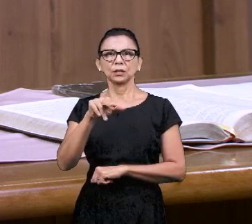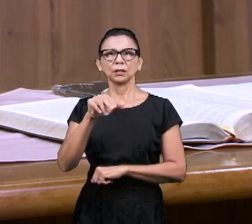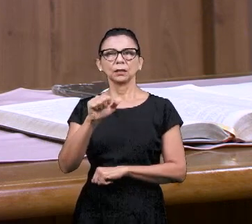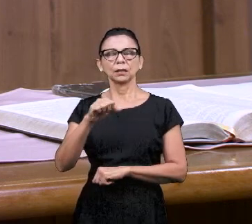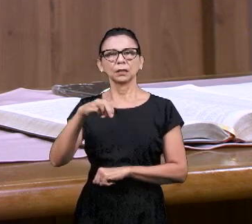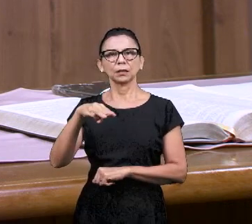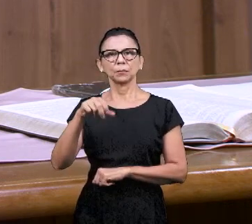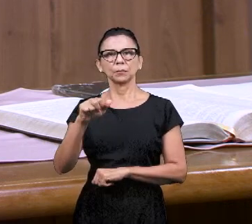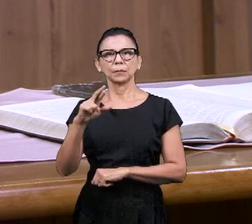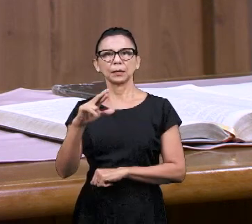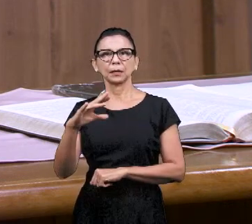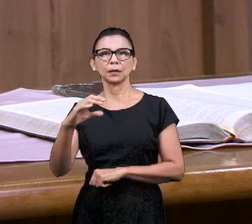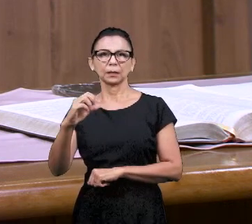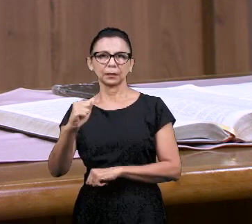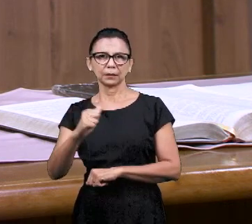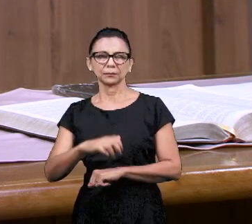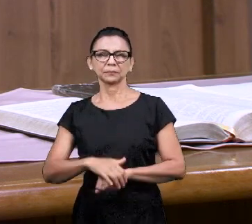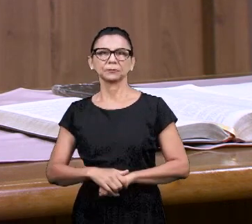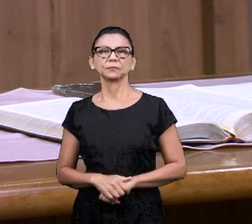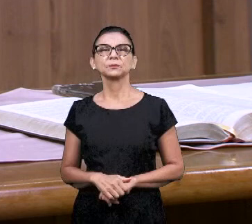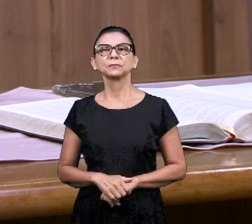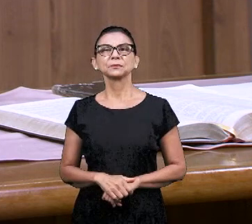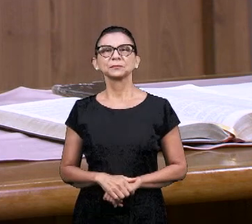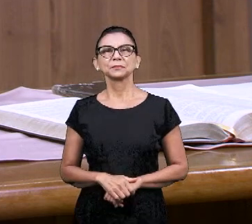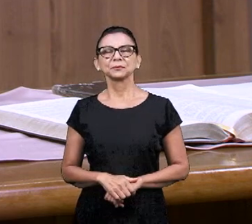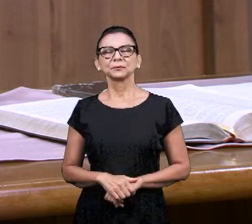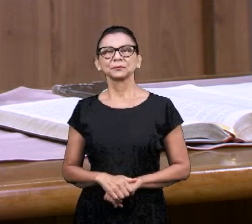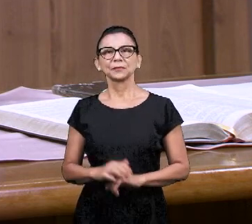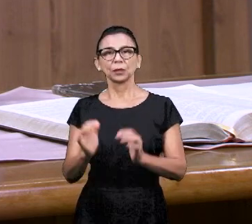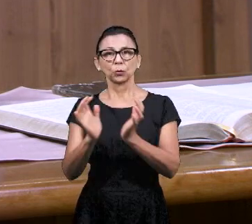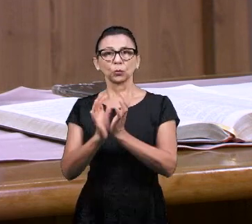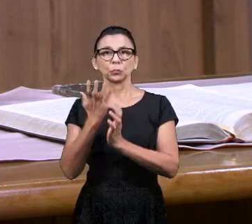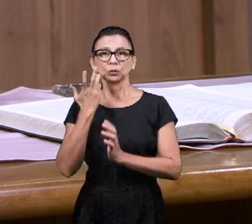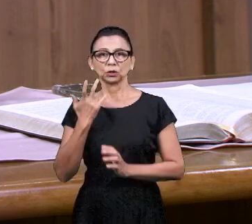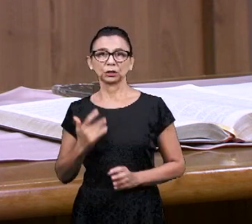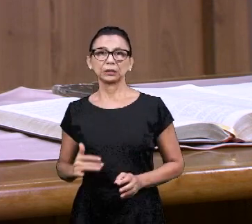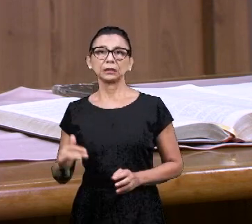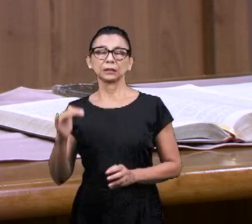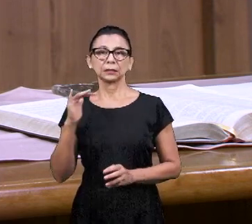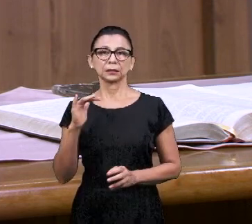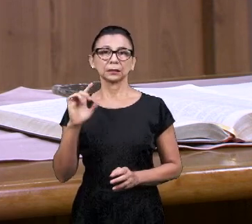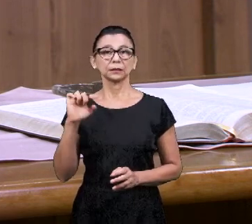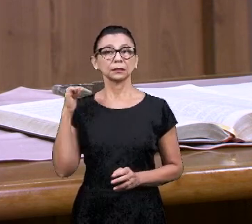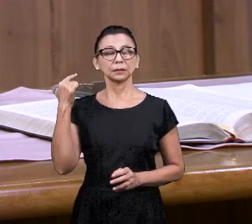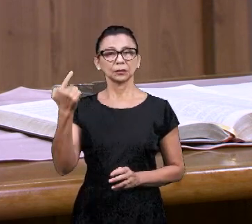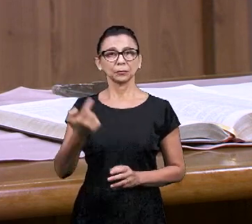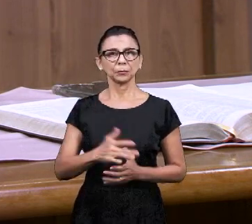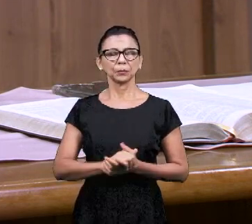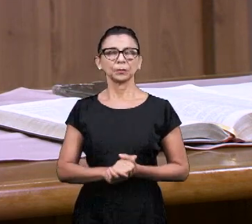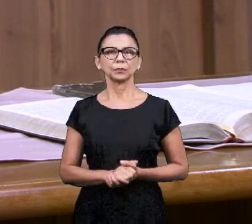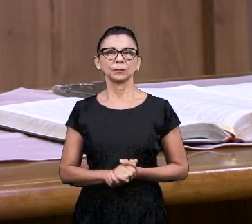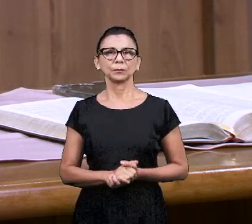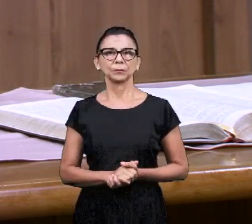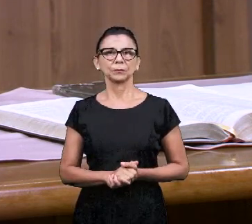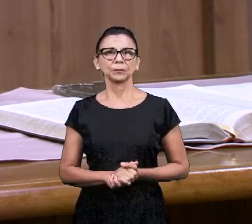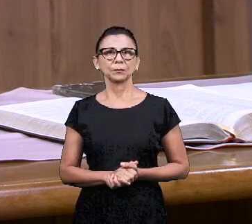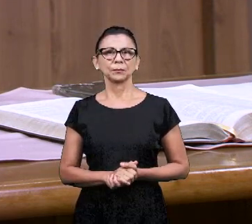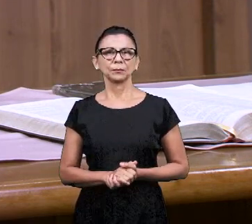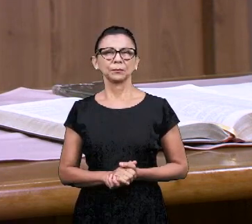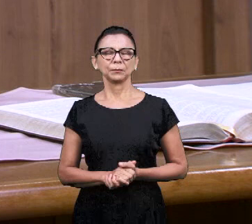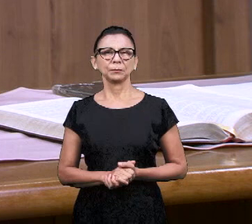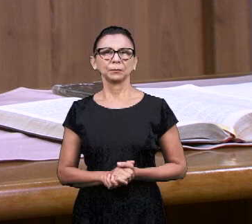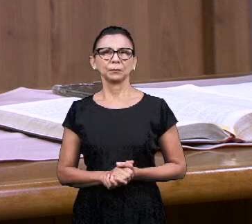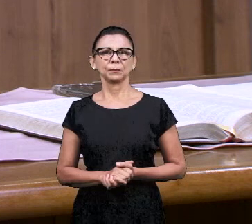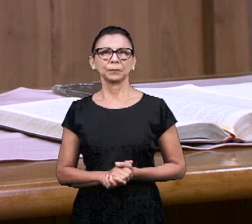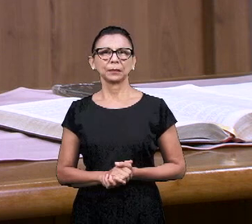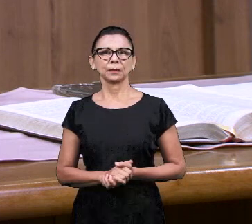sœur Rafaela, de 4 ans d'âge, dans la classe des enfants de l'église. Et après, nous passons à l'état de Paraíba, Ola, le